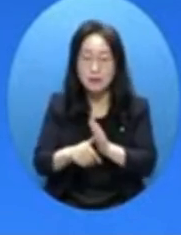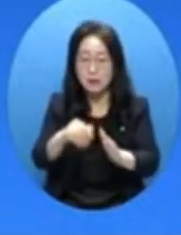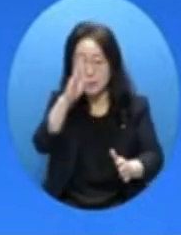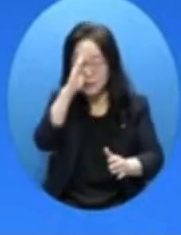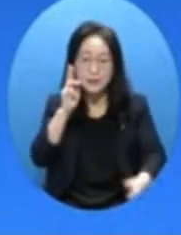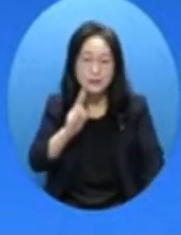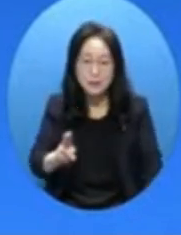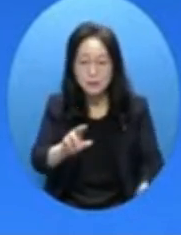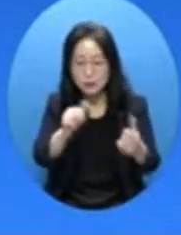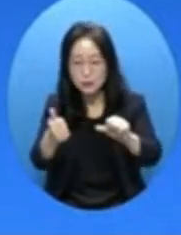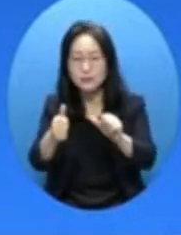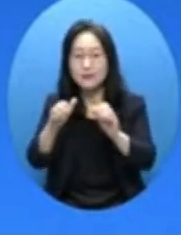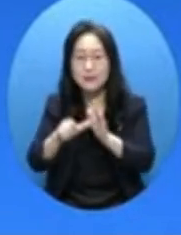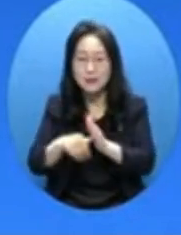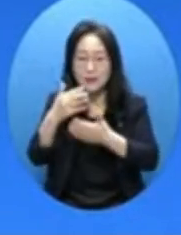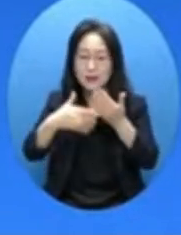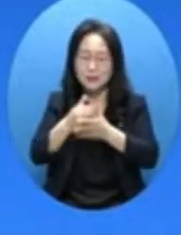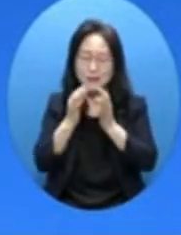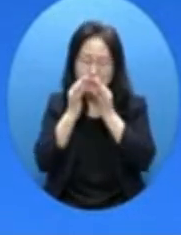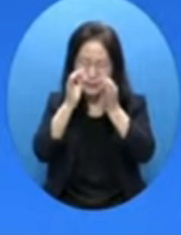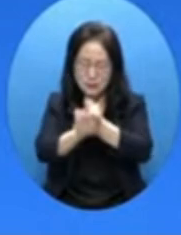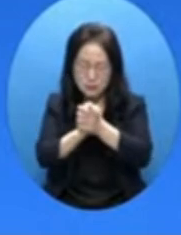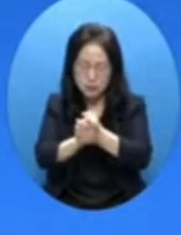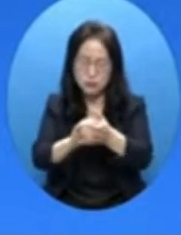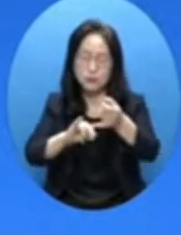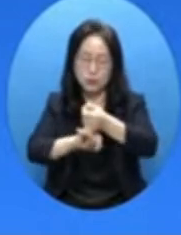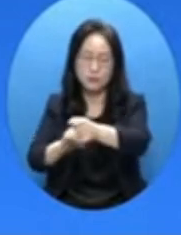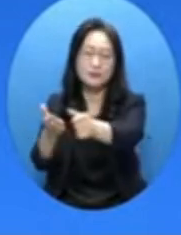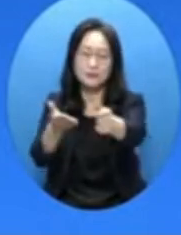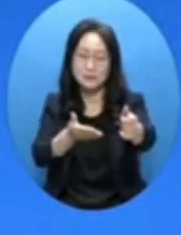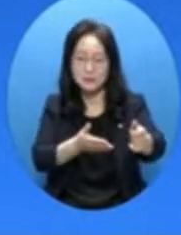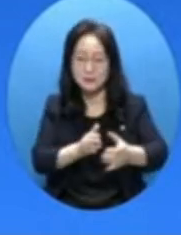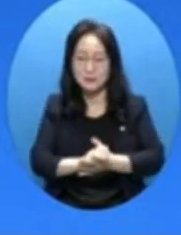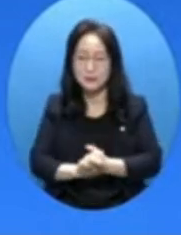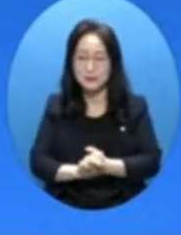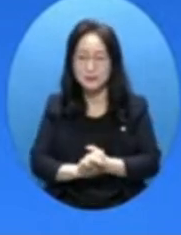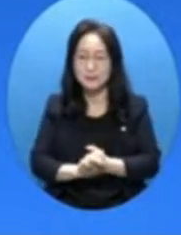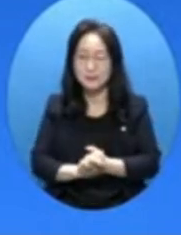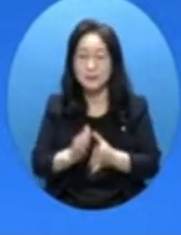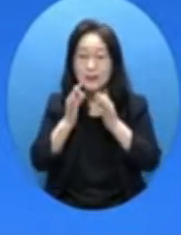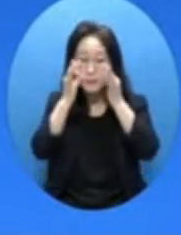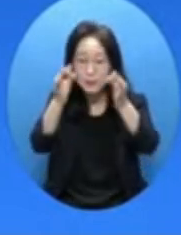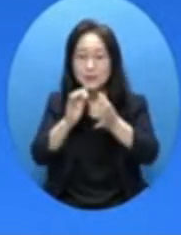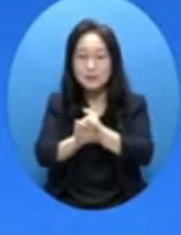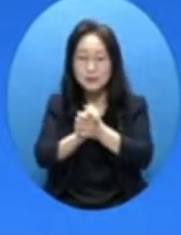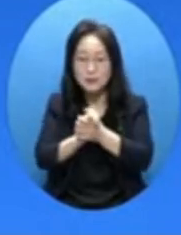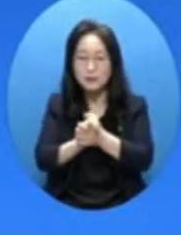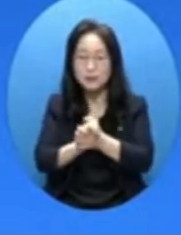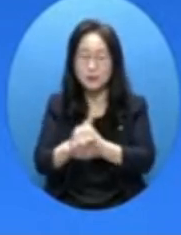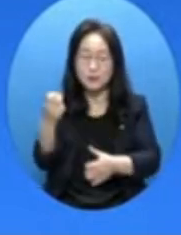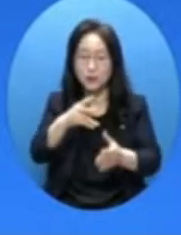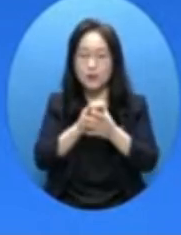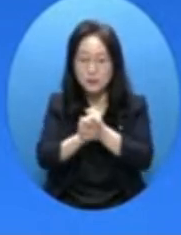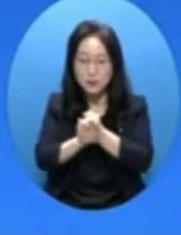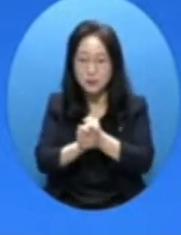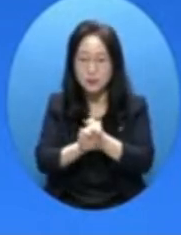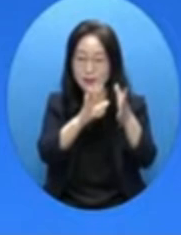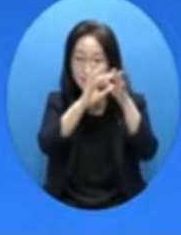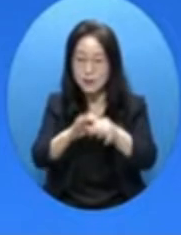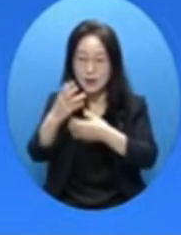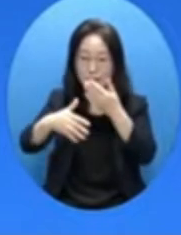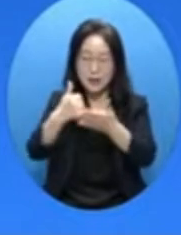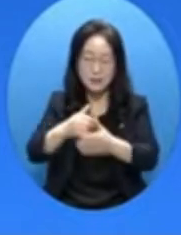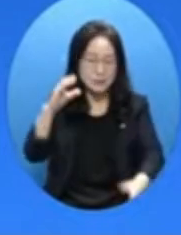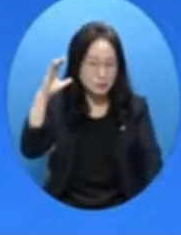죽어갈 때 우리 하나님 앞에 간절히 부르짖어 기도해야 되는 것입니다. 부르짖어 기도하고 또 기도하고 또 기도하면 하나님의 그